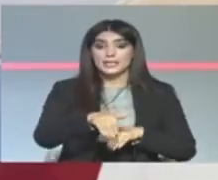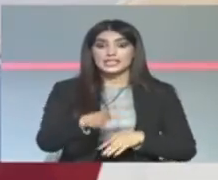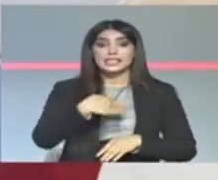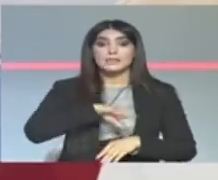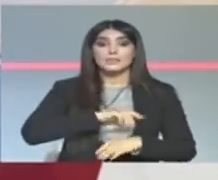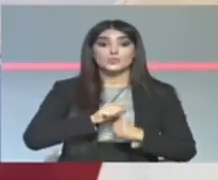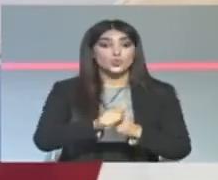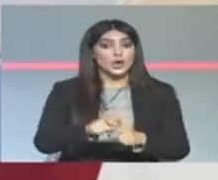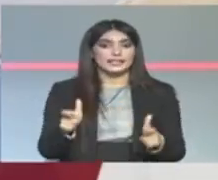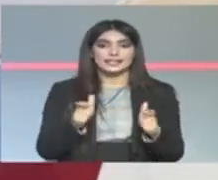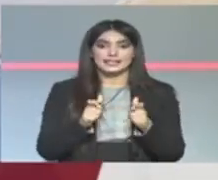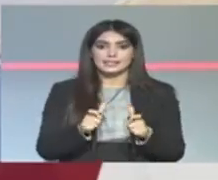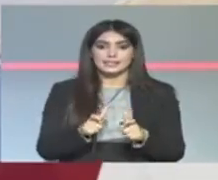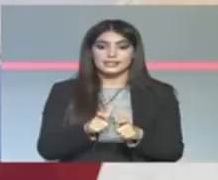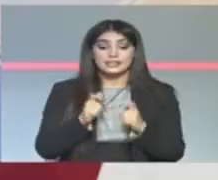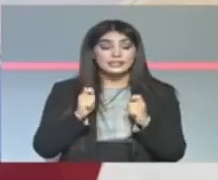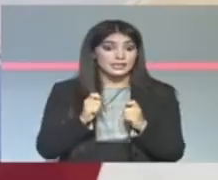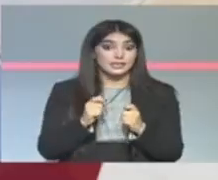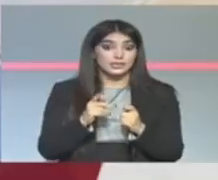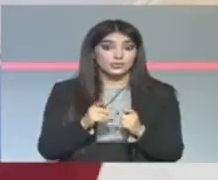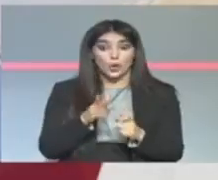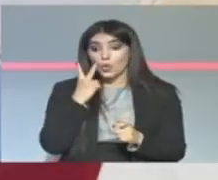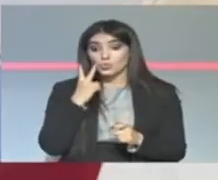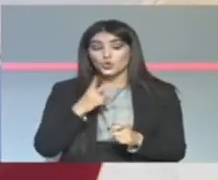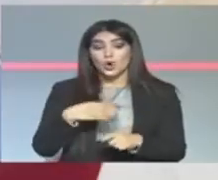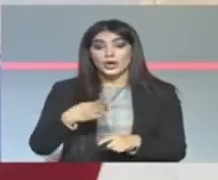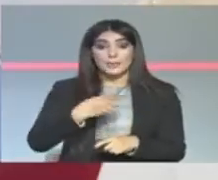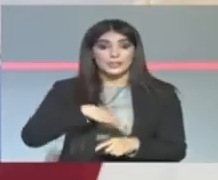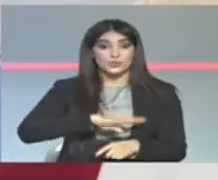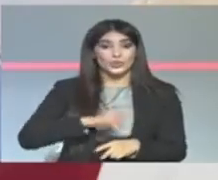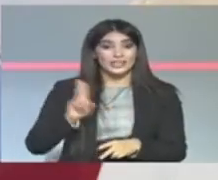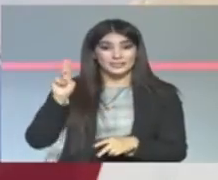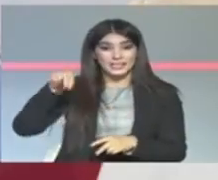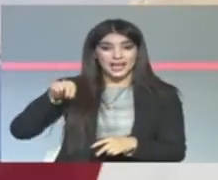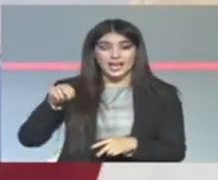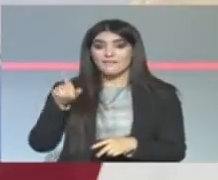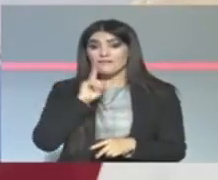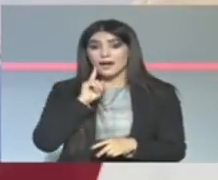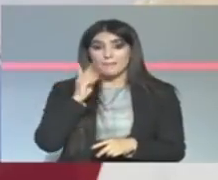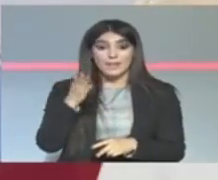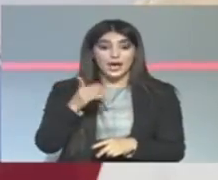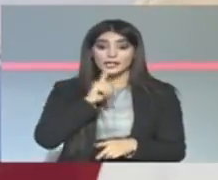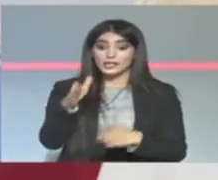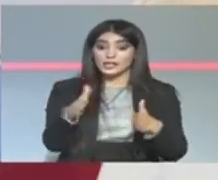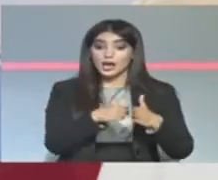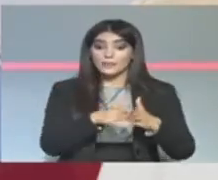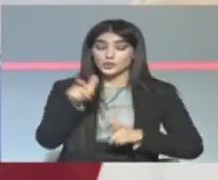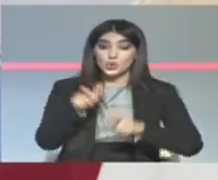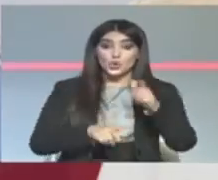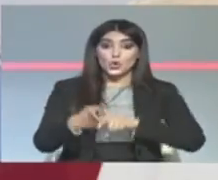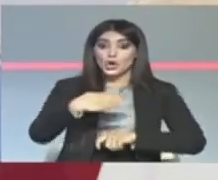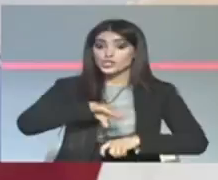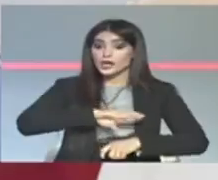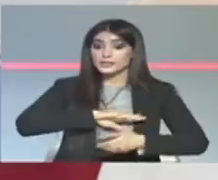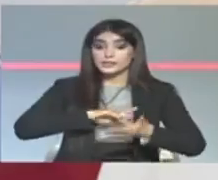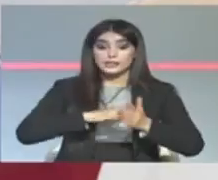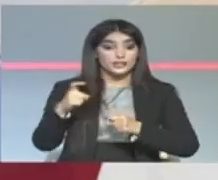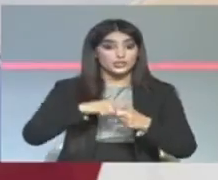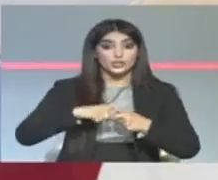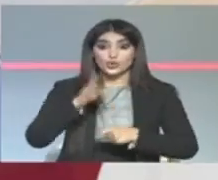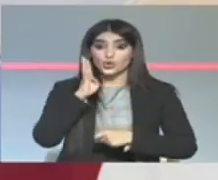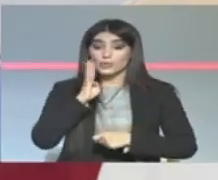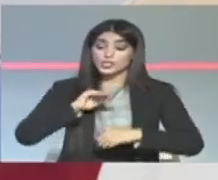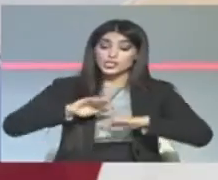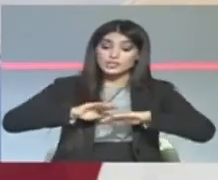المسار السياسي ويبدو الى حد الان انه السيده ليفني وليامز تضغط على كل ال المجتمعين في اه في جمرك من اجل الوصول الى